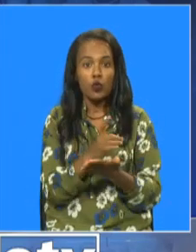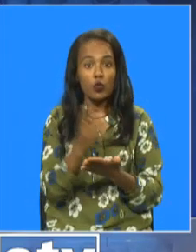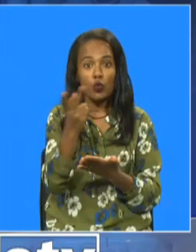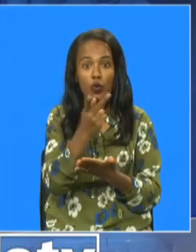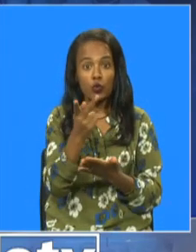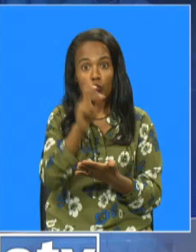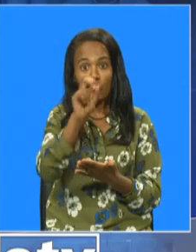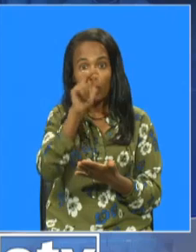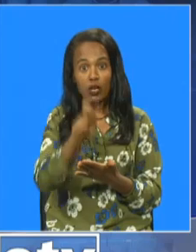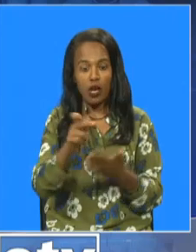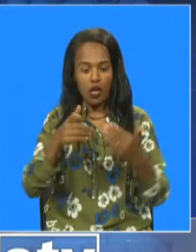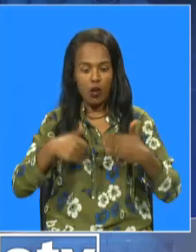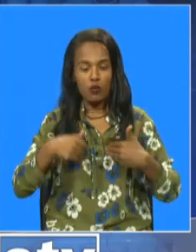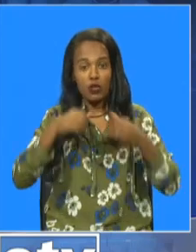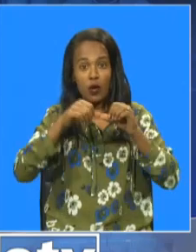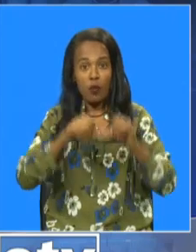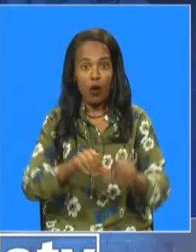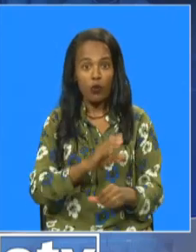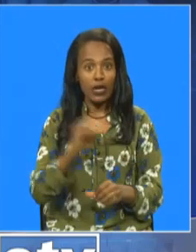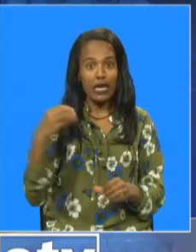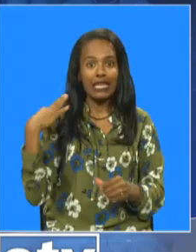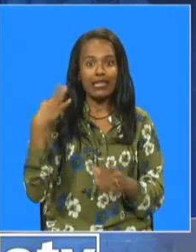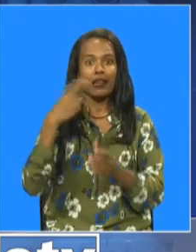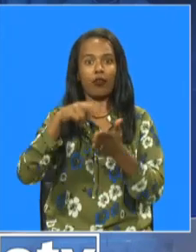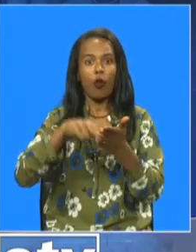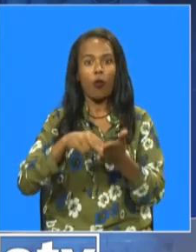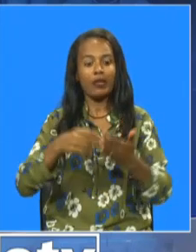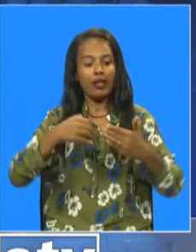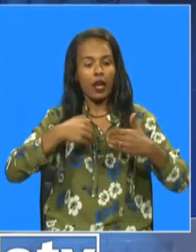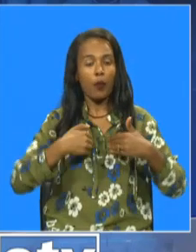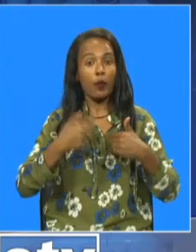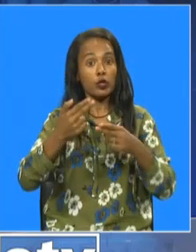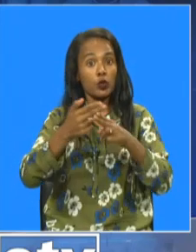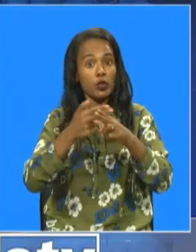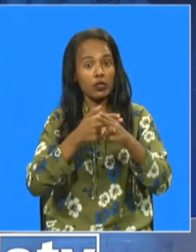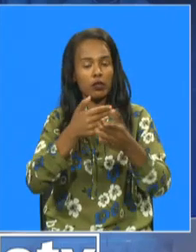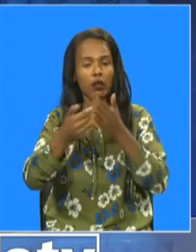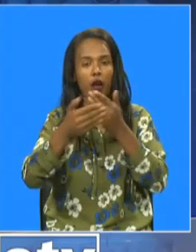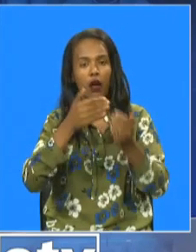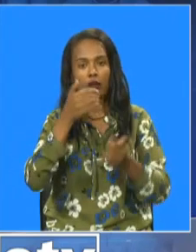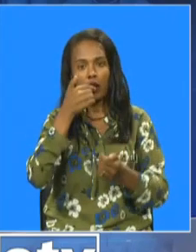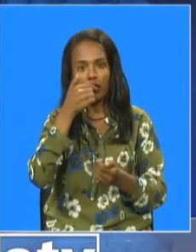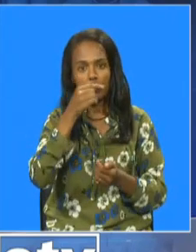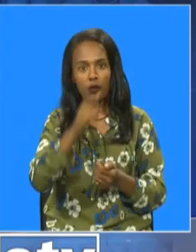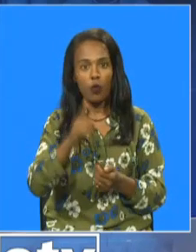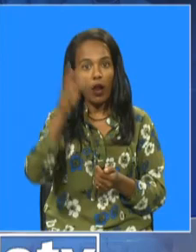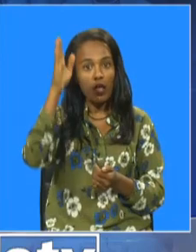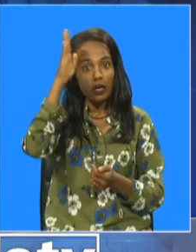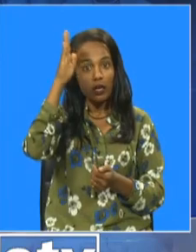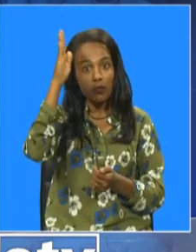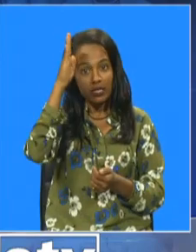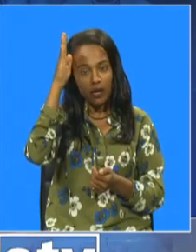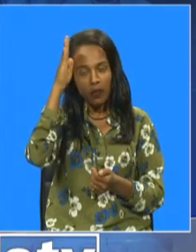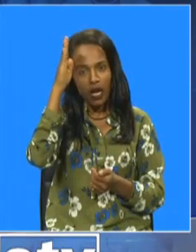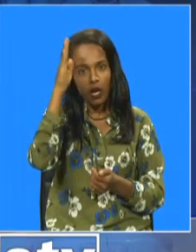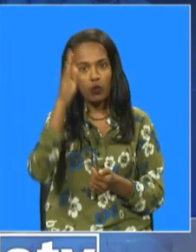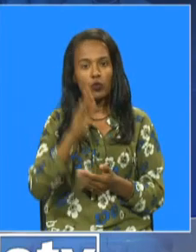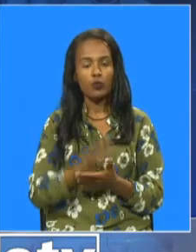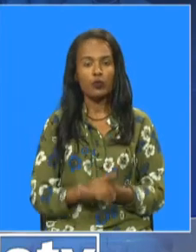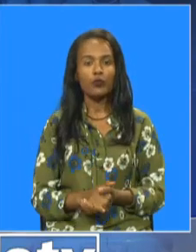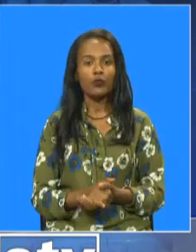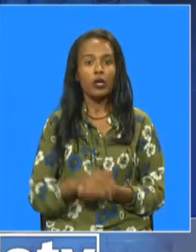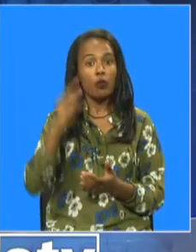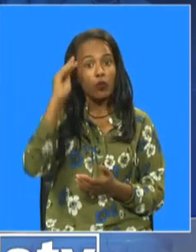በሁለቱም ወረዳዎች ያሉትን የማቆያና የጤና ተቋማት ያለባቸውን እጥረት ያቃላል ነው የተባለው። ገብረ እግዚአብሔር ኃይሉ ዝርዝሩን